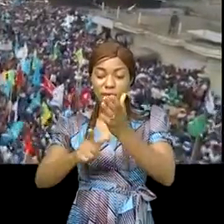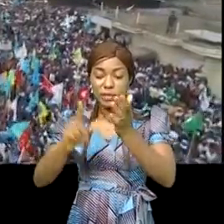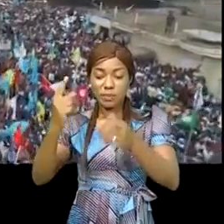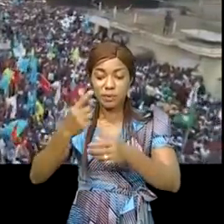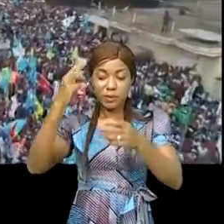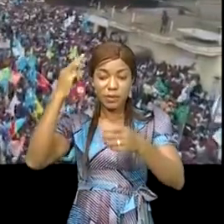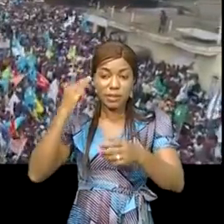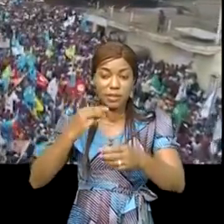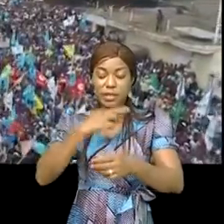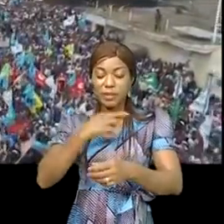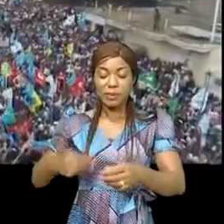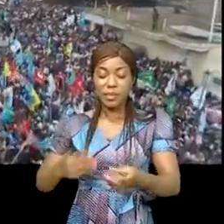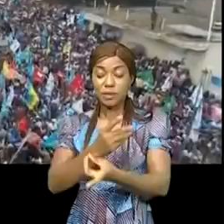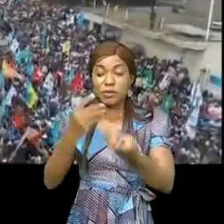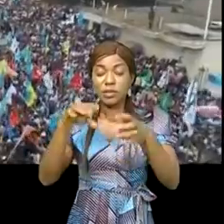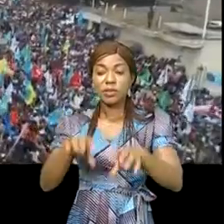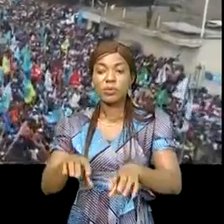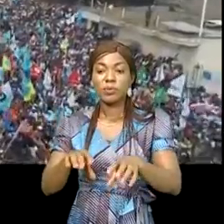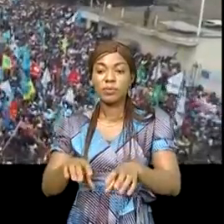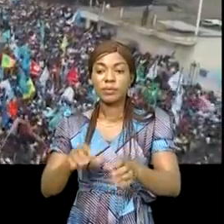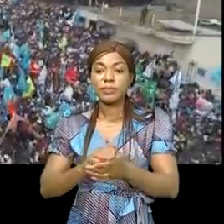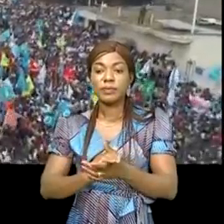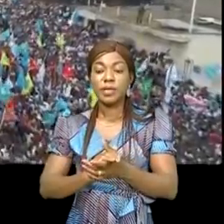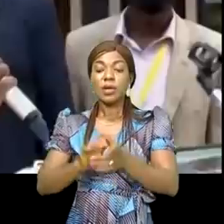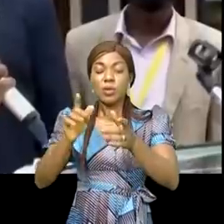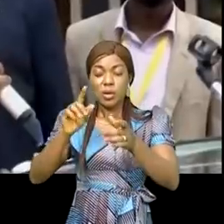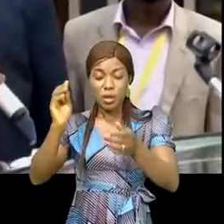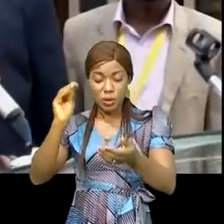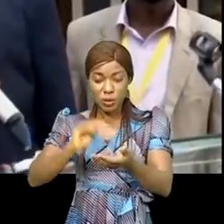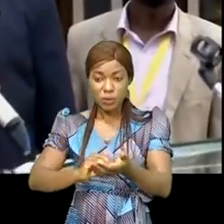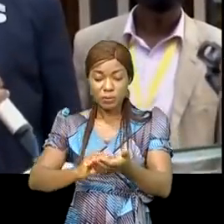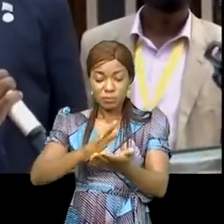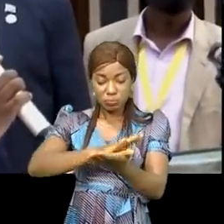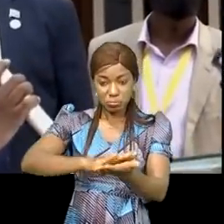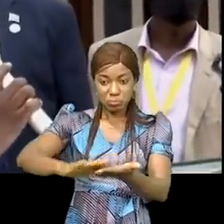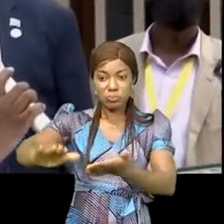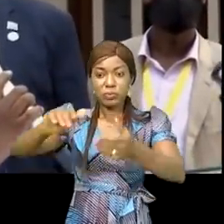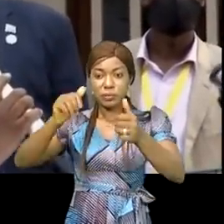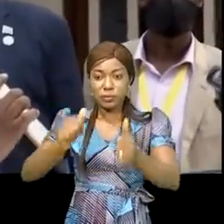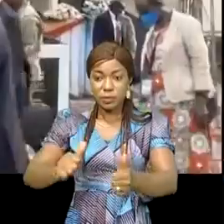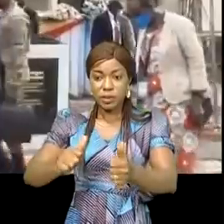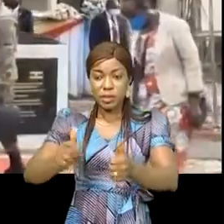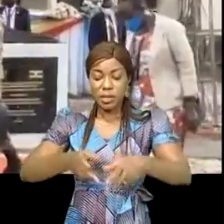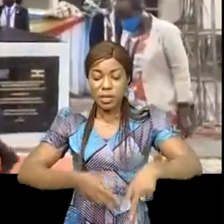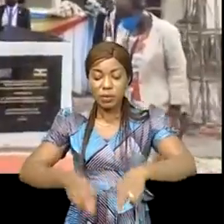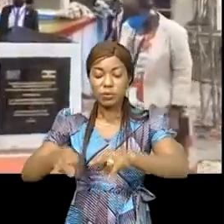Affaires étrangères de la République démocratique du Congo. Une fois asphaltée, la route